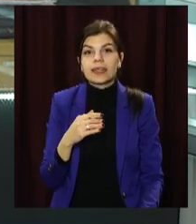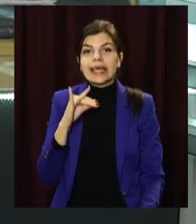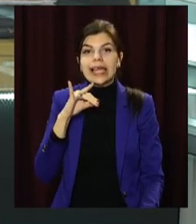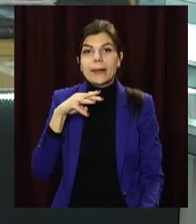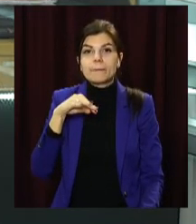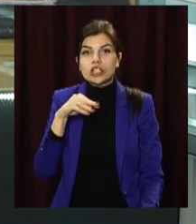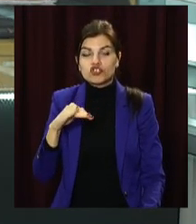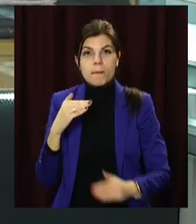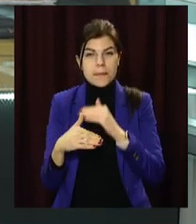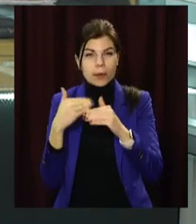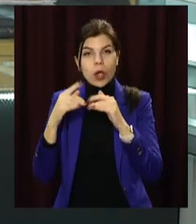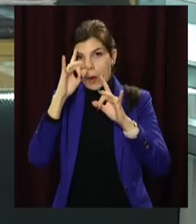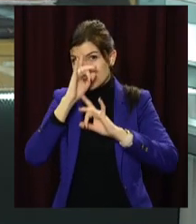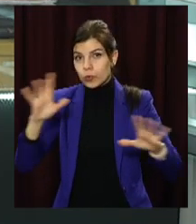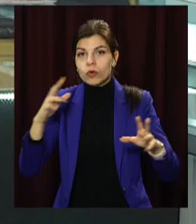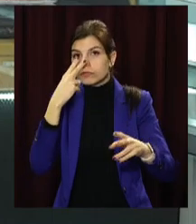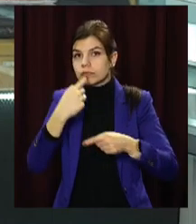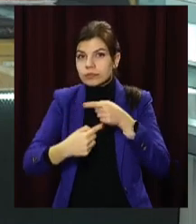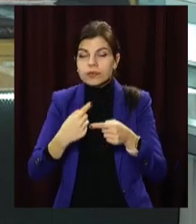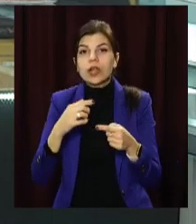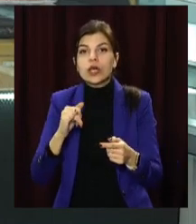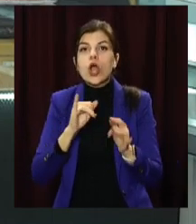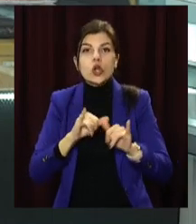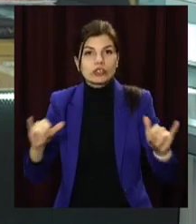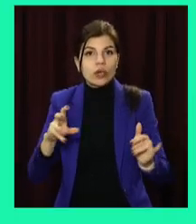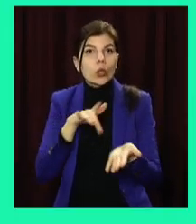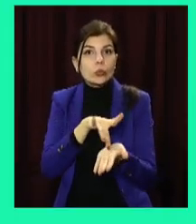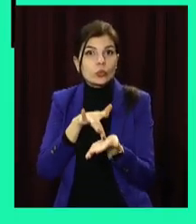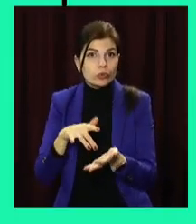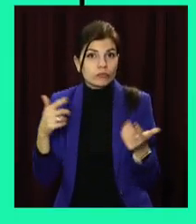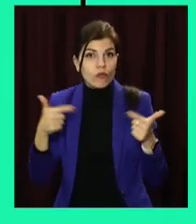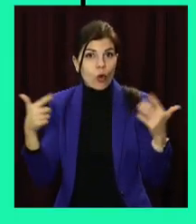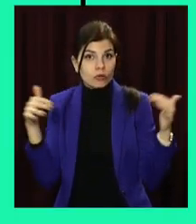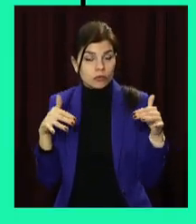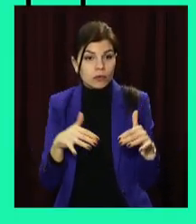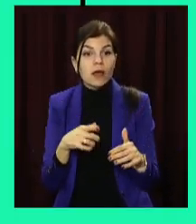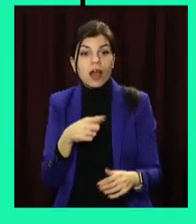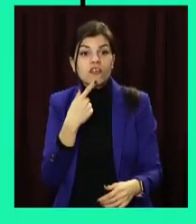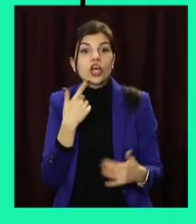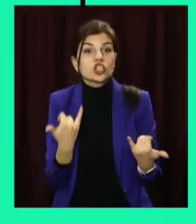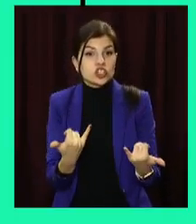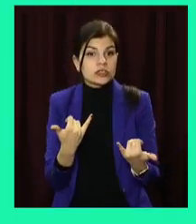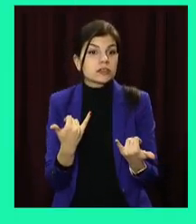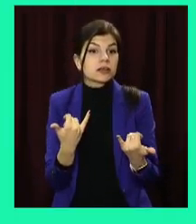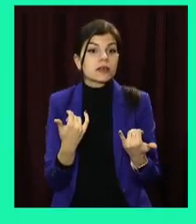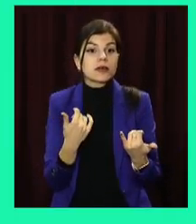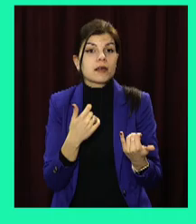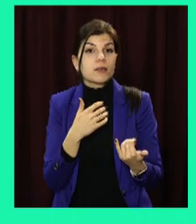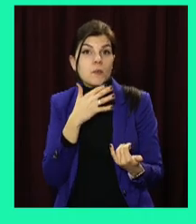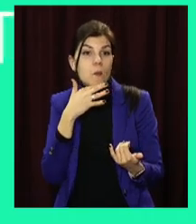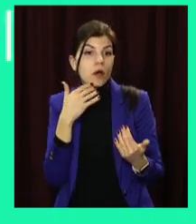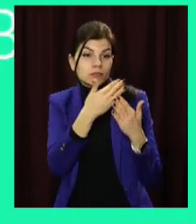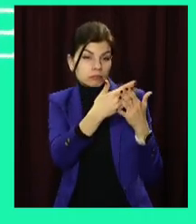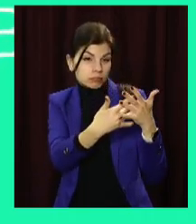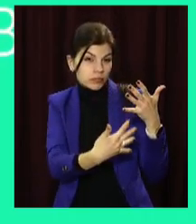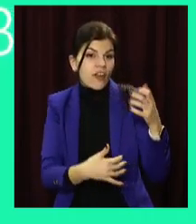Дніпра, популяризацію культурної спадщини та розвиток туризму. Зараз у переліку проєкту понад 10 заходів, однак остаточний список